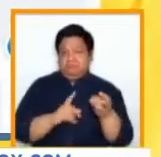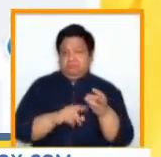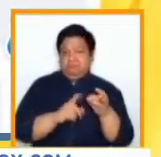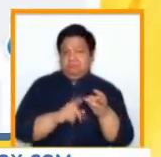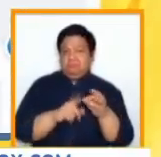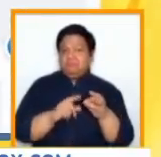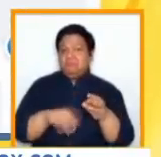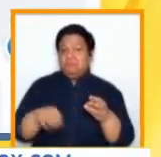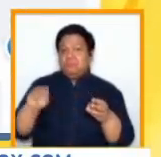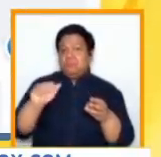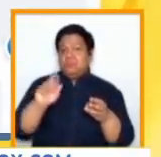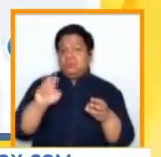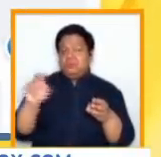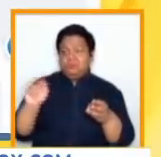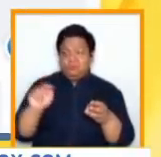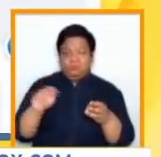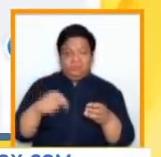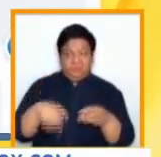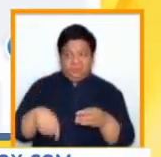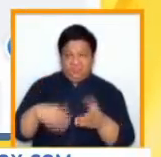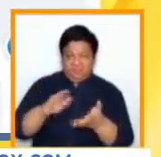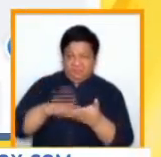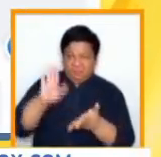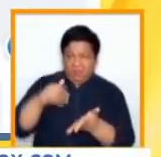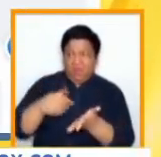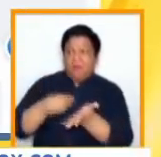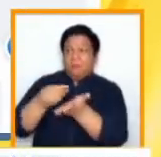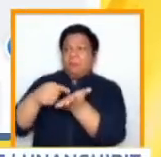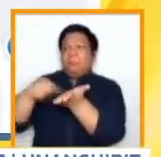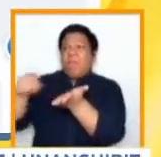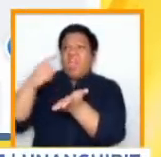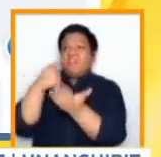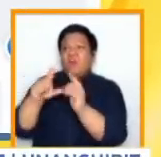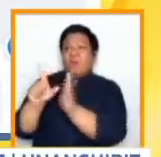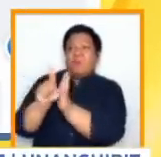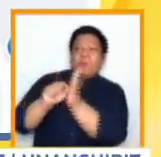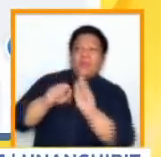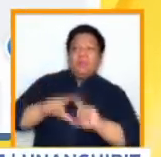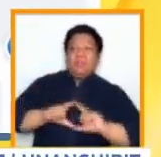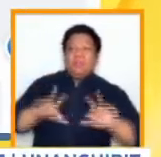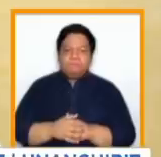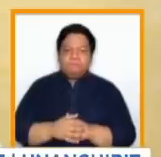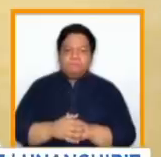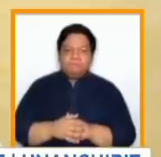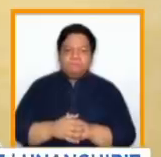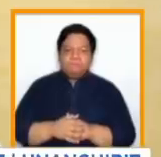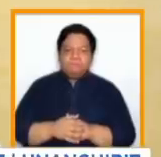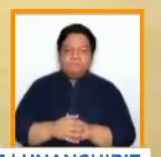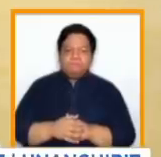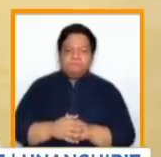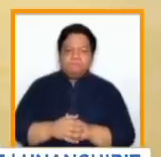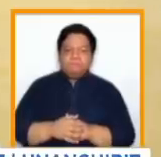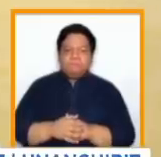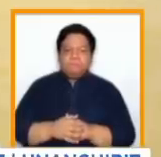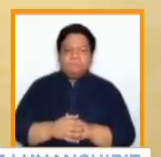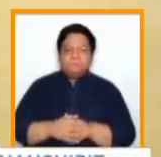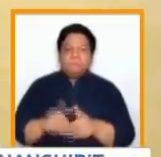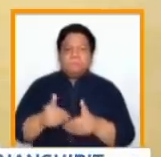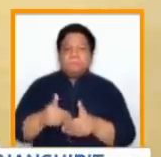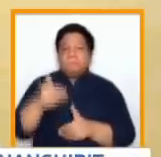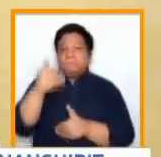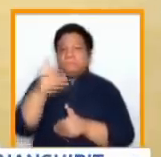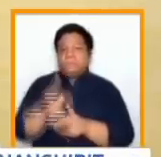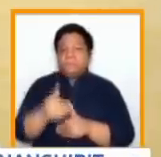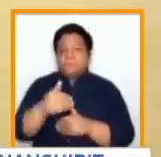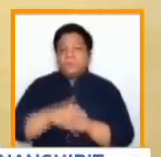sa pagpapalaminate ng card, wala nang saysayan kung sumusunod naman sa health protocols. Lumalabas po sa autopsy report na